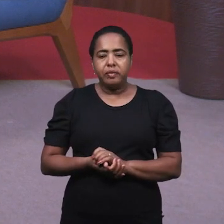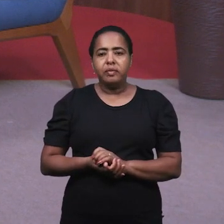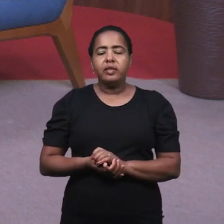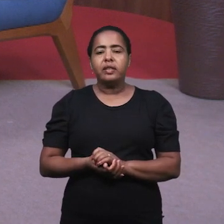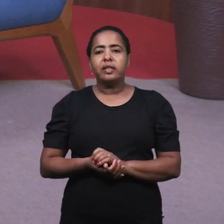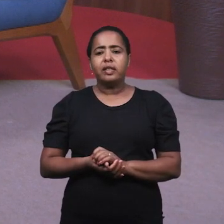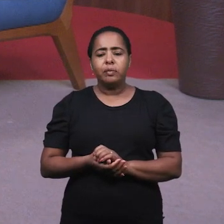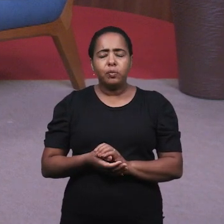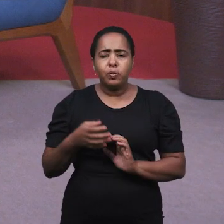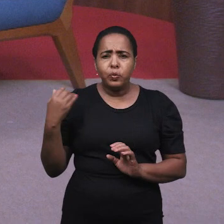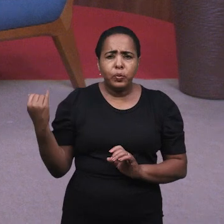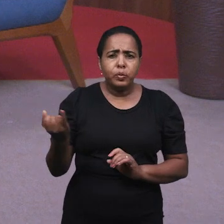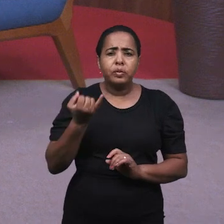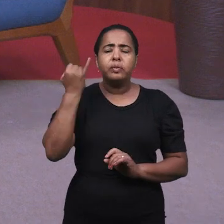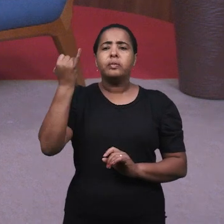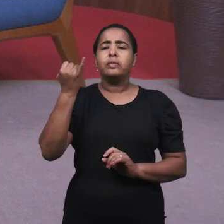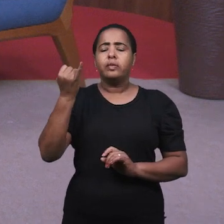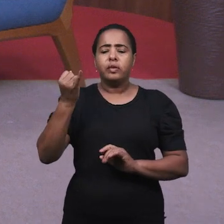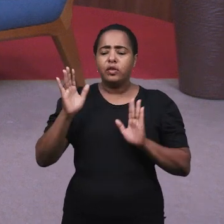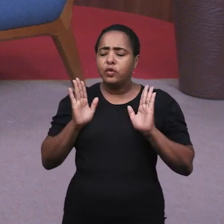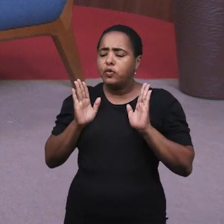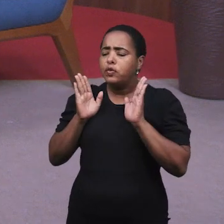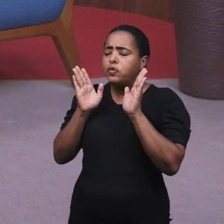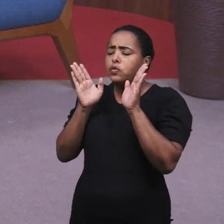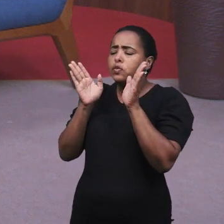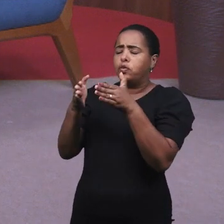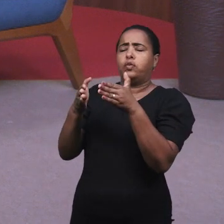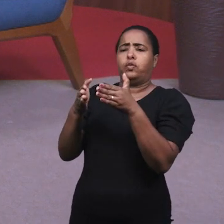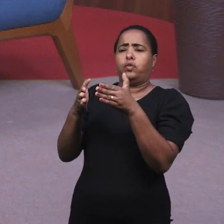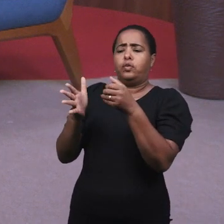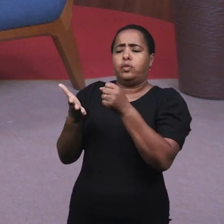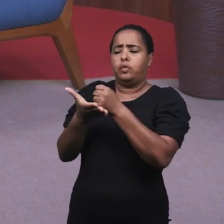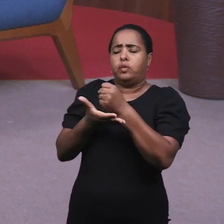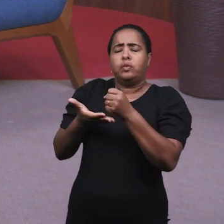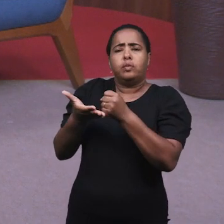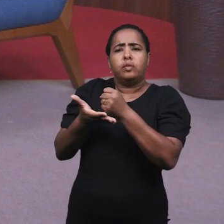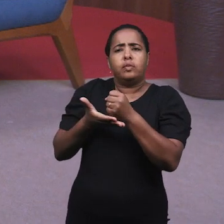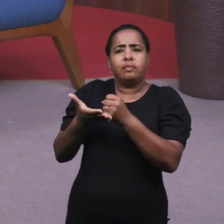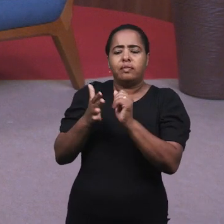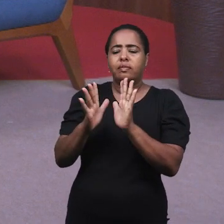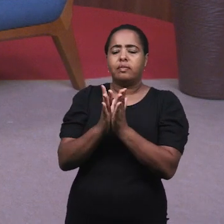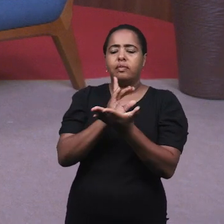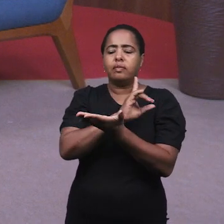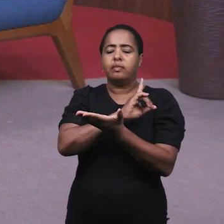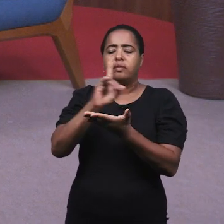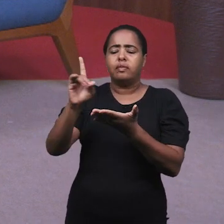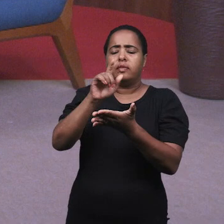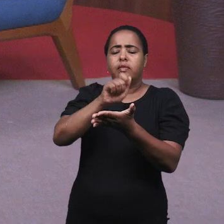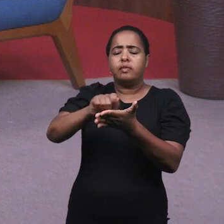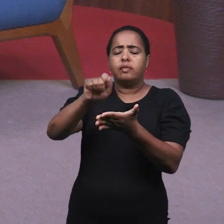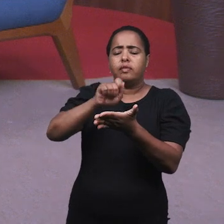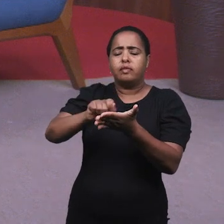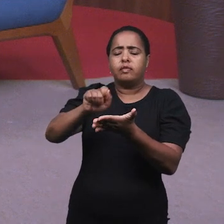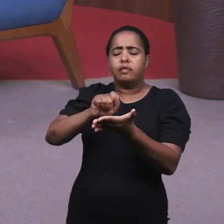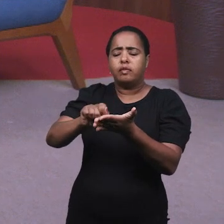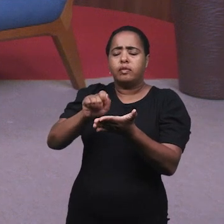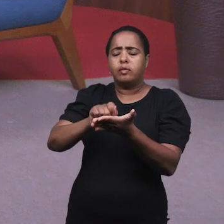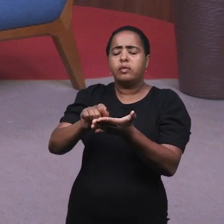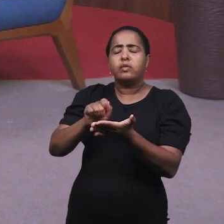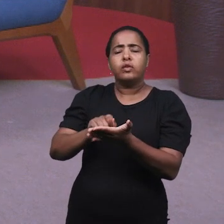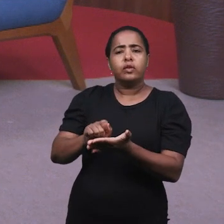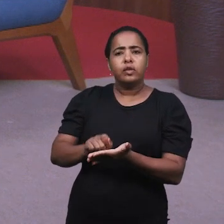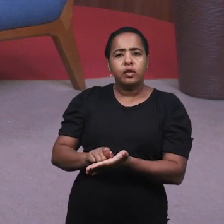très relevante. C'est l'axe autour duquel la parole du Seigneur est